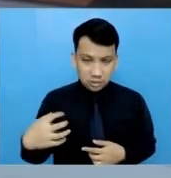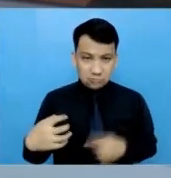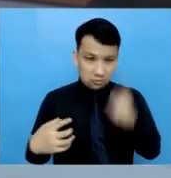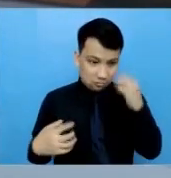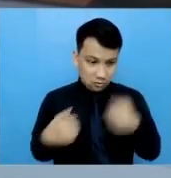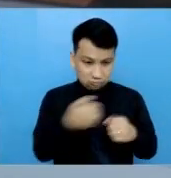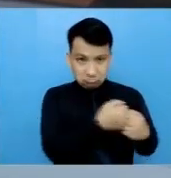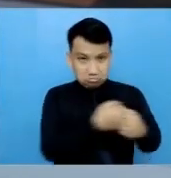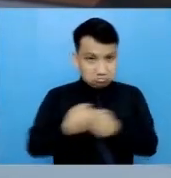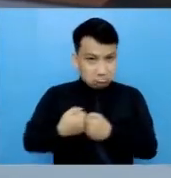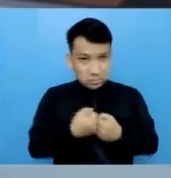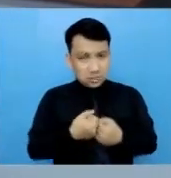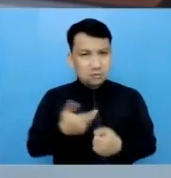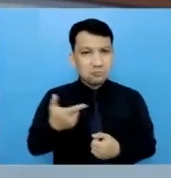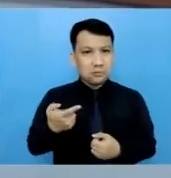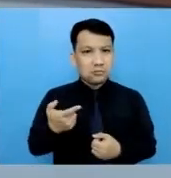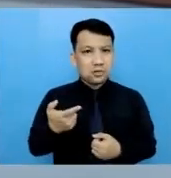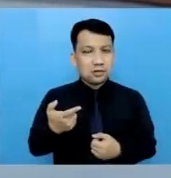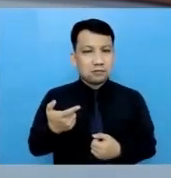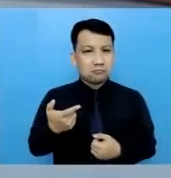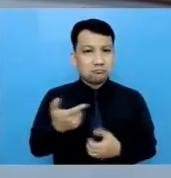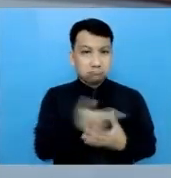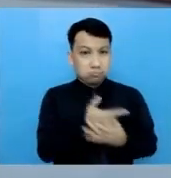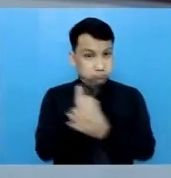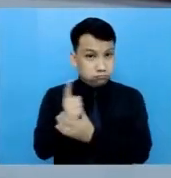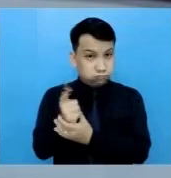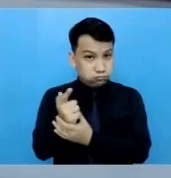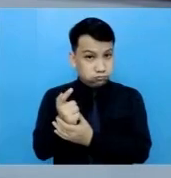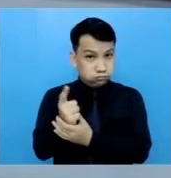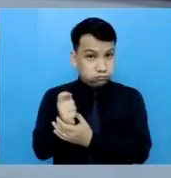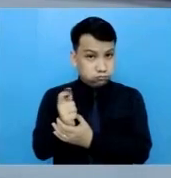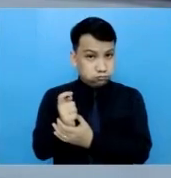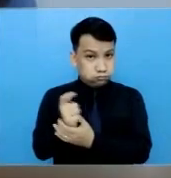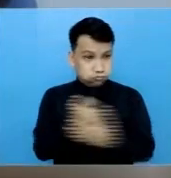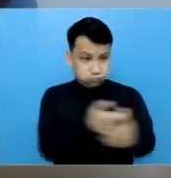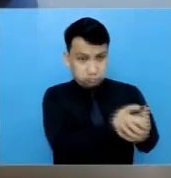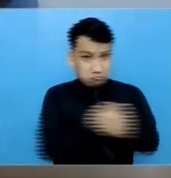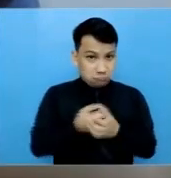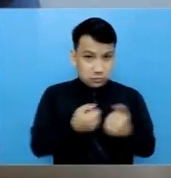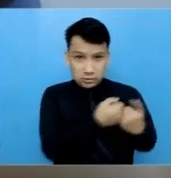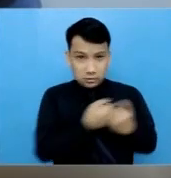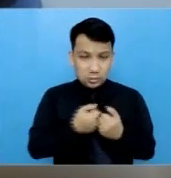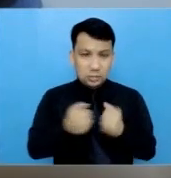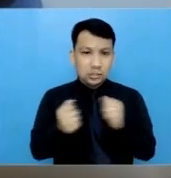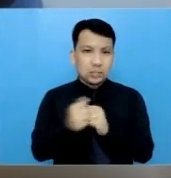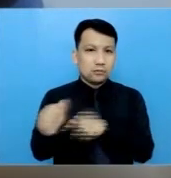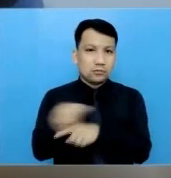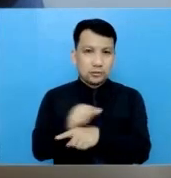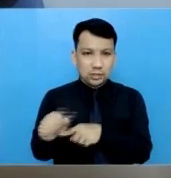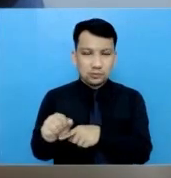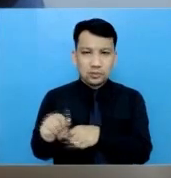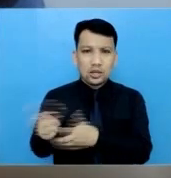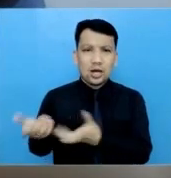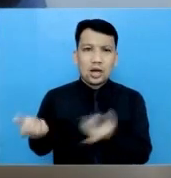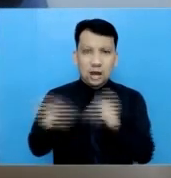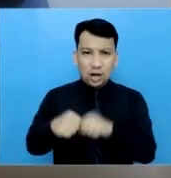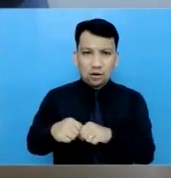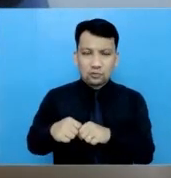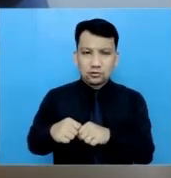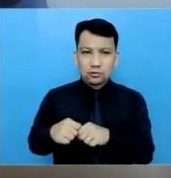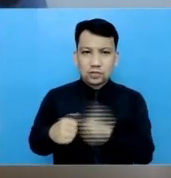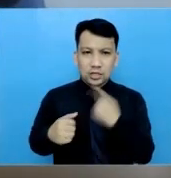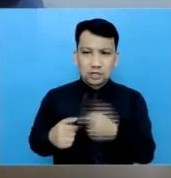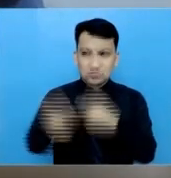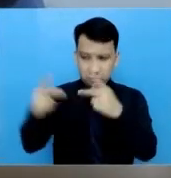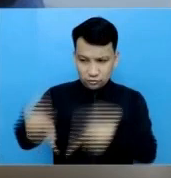ng baril, at yeah. Kung totoo man talaga inaagawan siya ng baril, di sana kasama sa training niya kung paano i-pacify yung isang